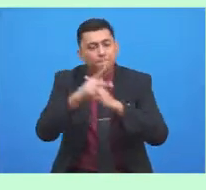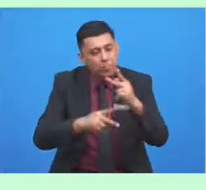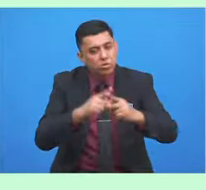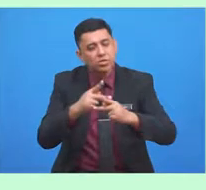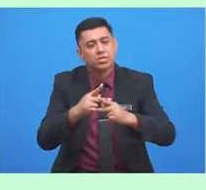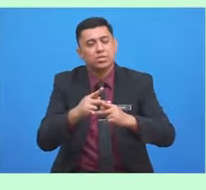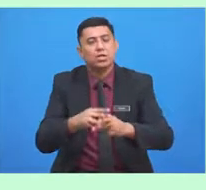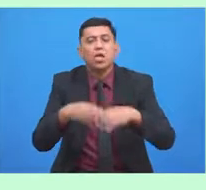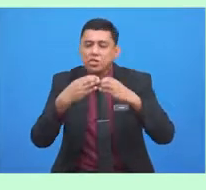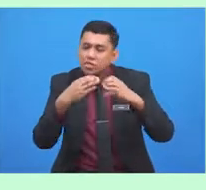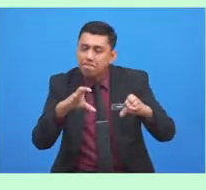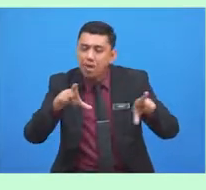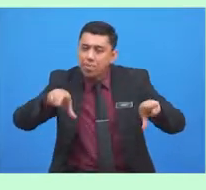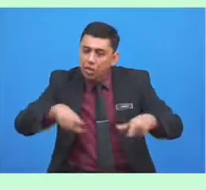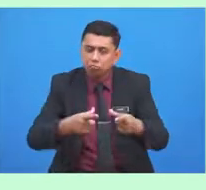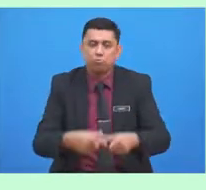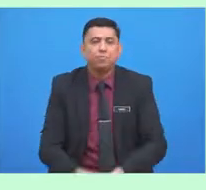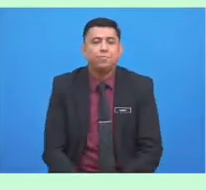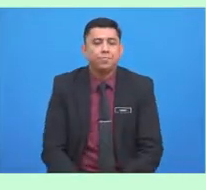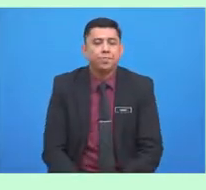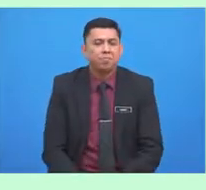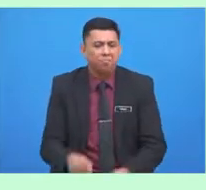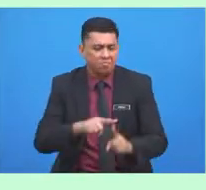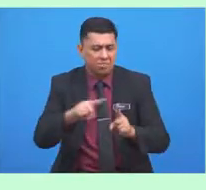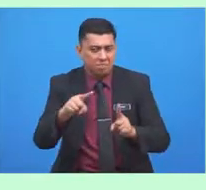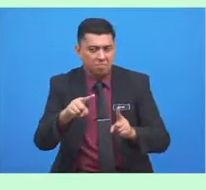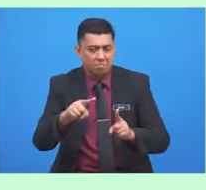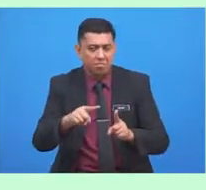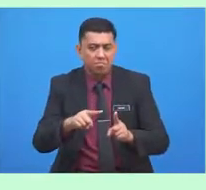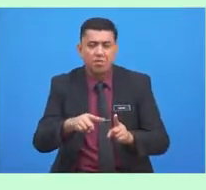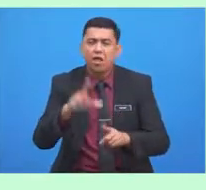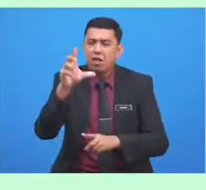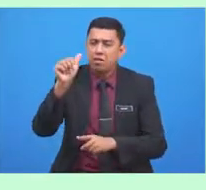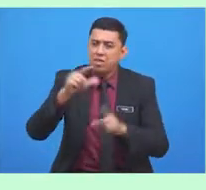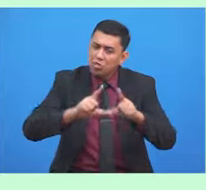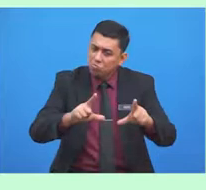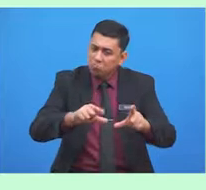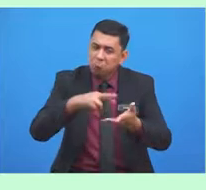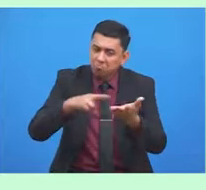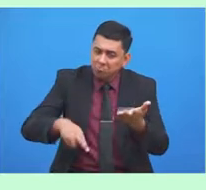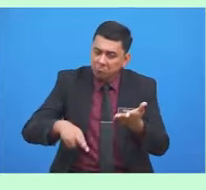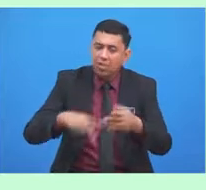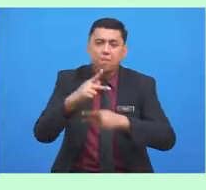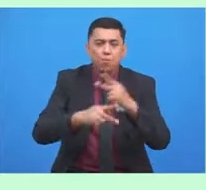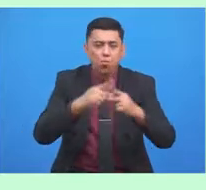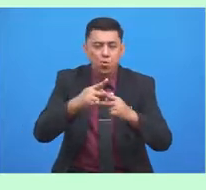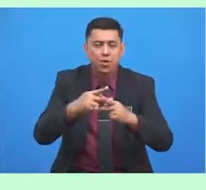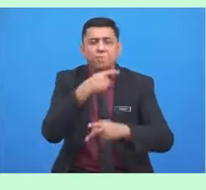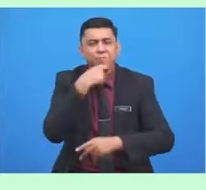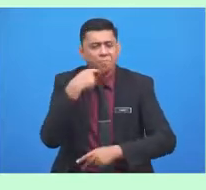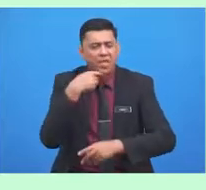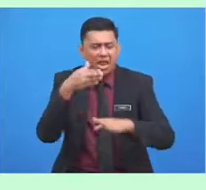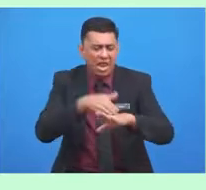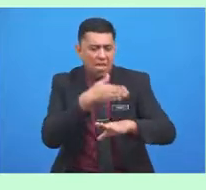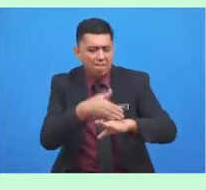air cepat berlaku. Sebaliknya, had laju angin yang rendah menyebabkan proses sejatan lebih